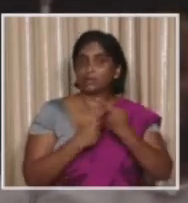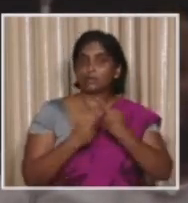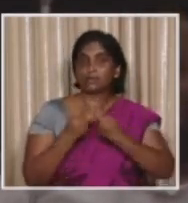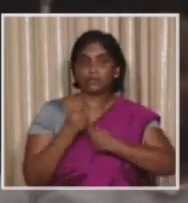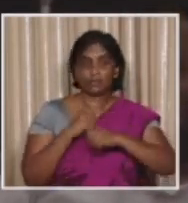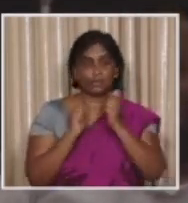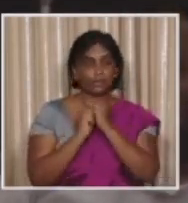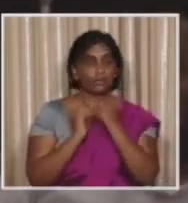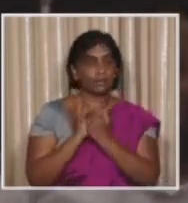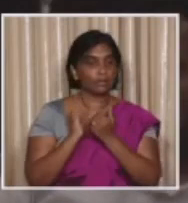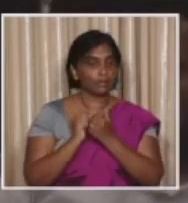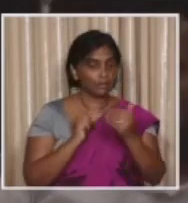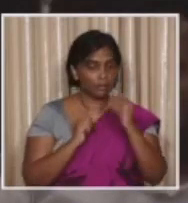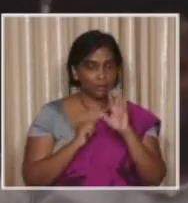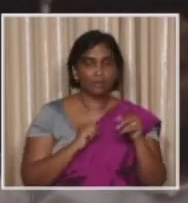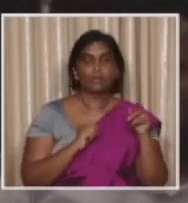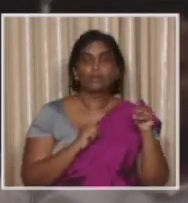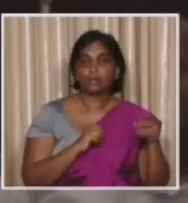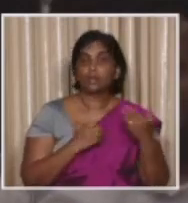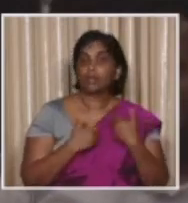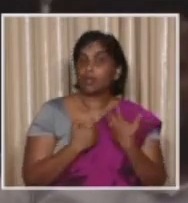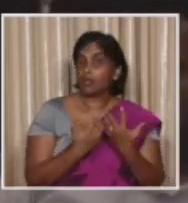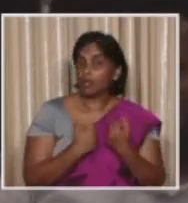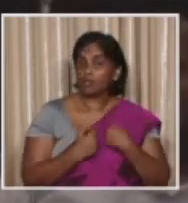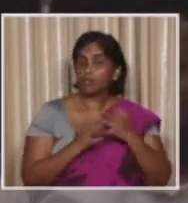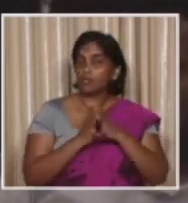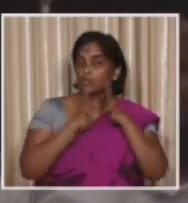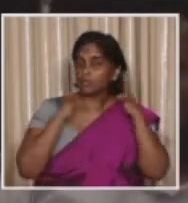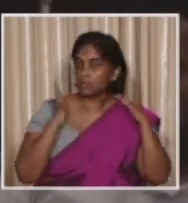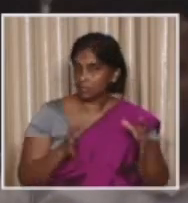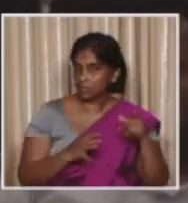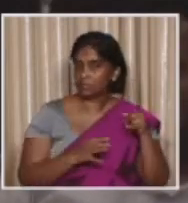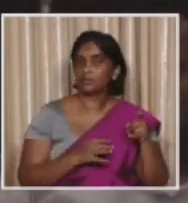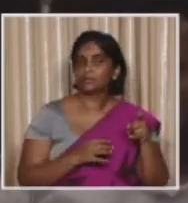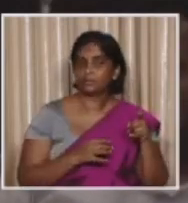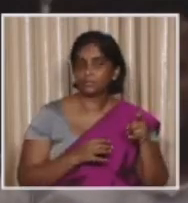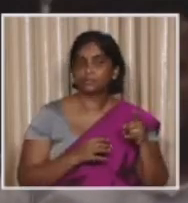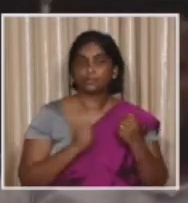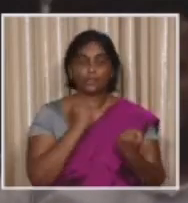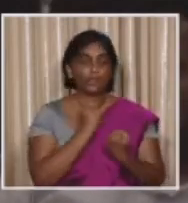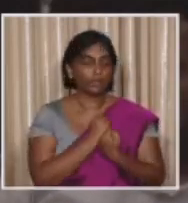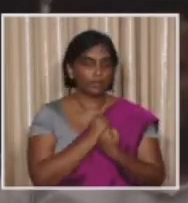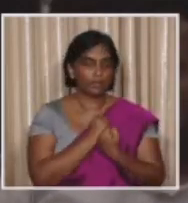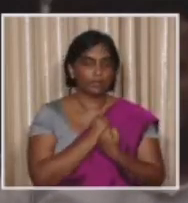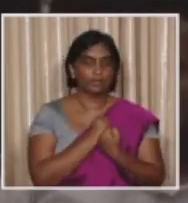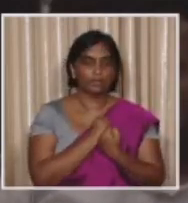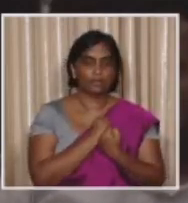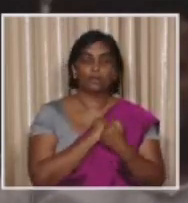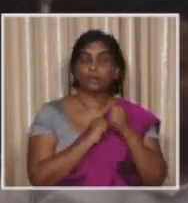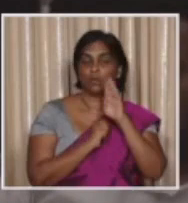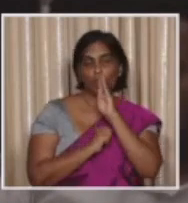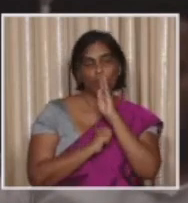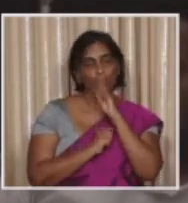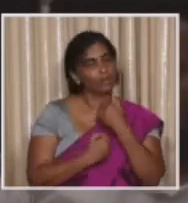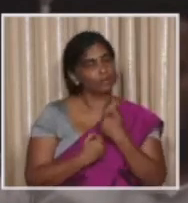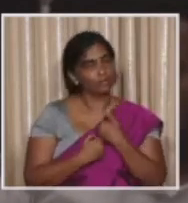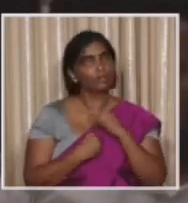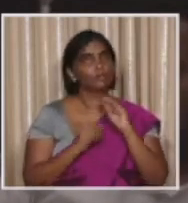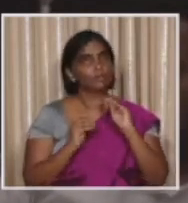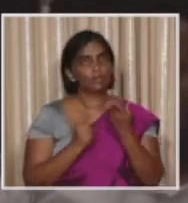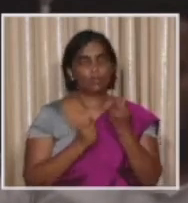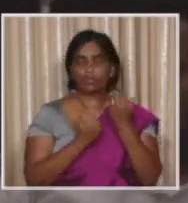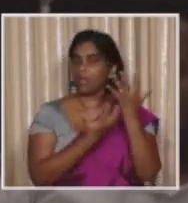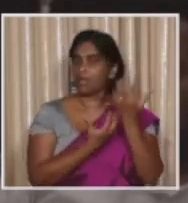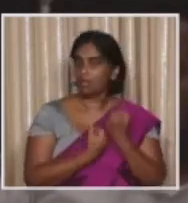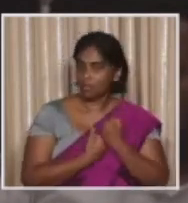කිරීමේ වැඩපිළිවෙලට යෑම තුල අපිට ලැබිලා තියෙන විශාලතම දායකත්වය තමයි එක පැත්තකින් අපිට යම් මුදලක්